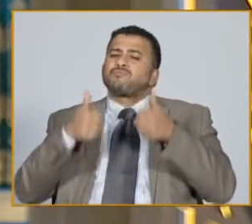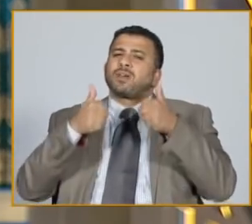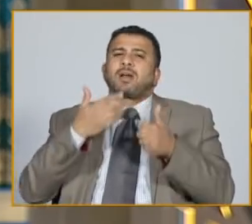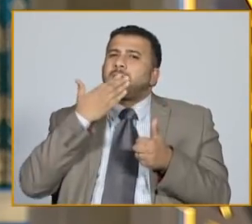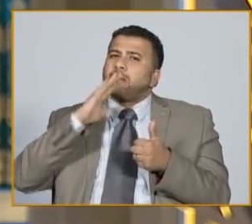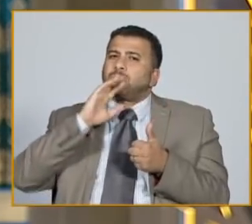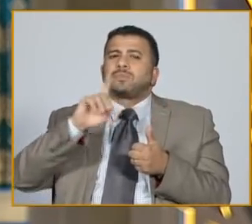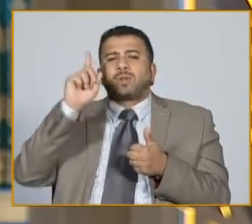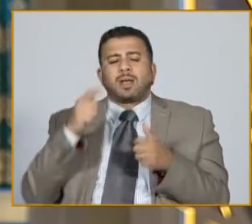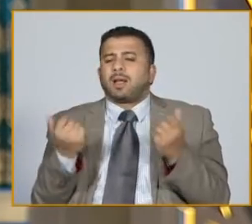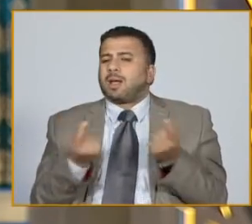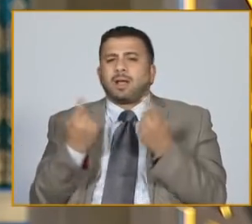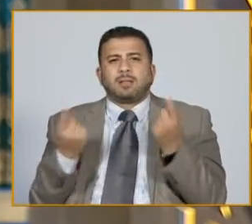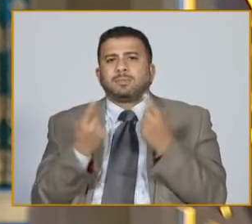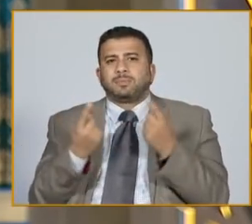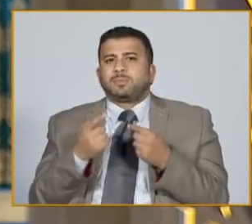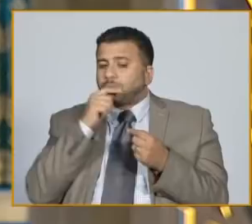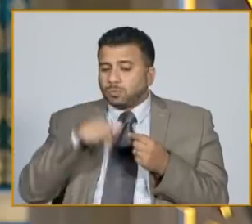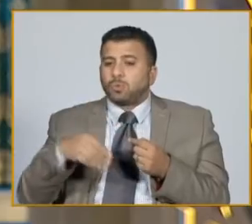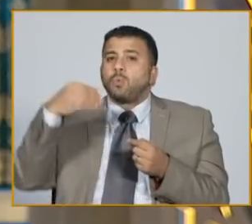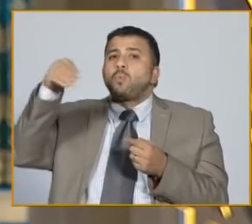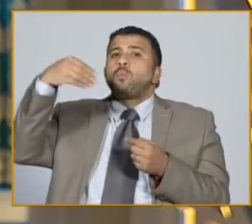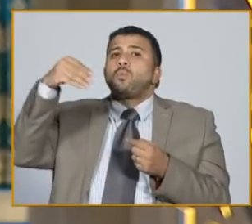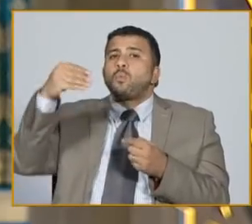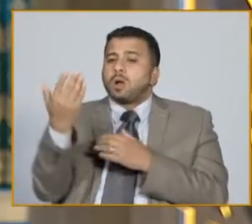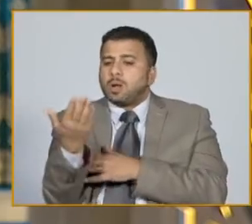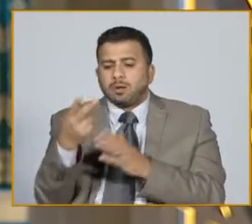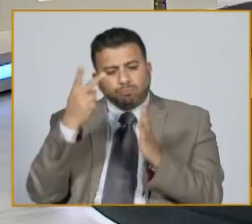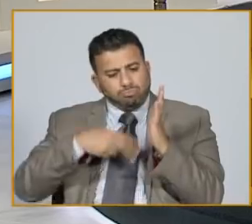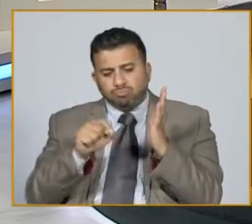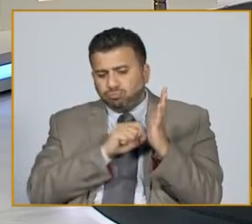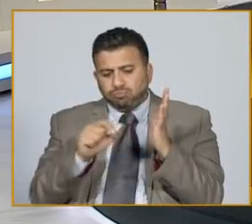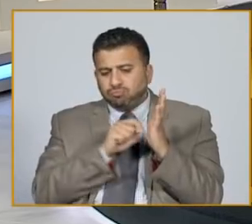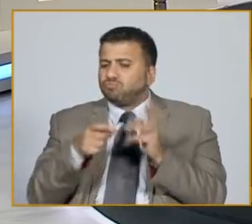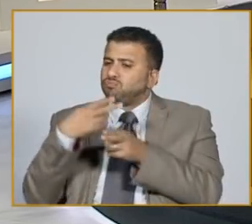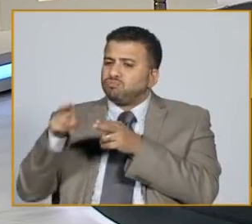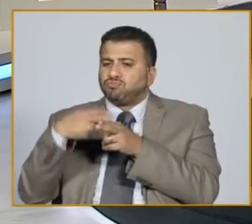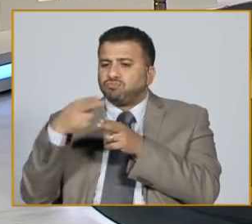يعني بالكلام، الآن أوراق وكذا، فالبيع صحيح ولله الحمد والمنة.